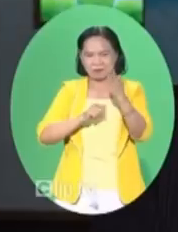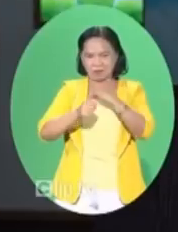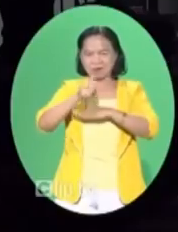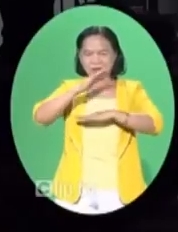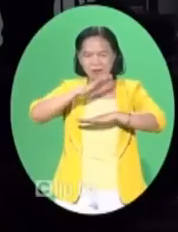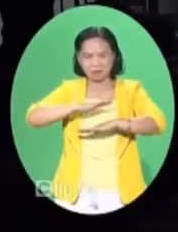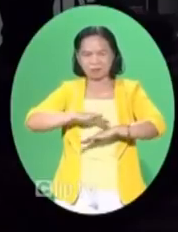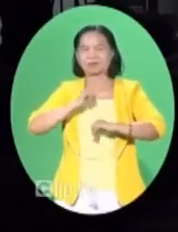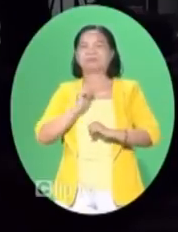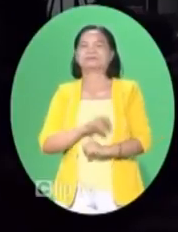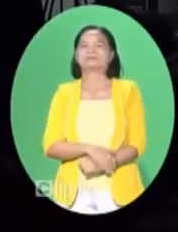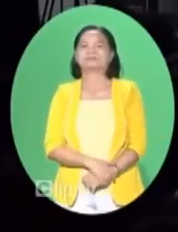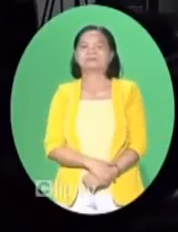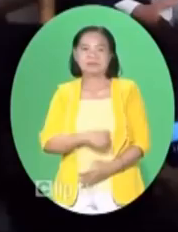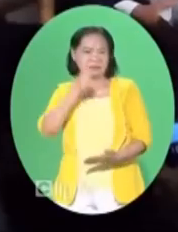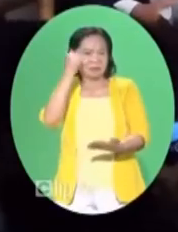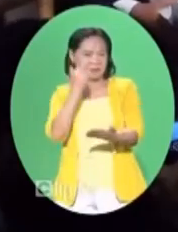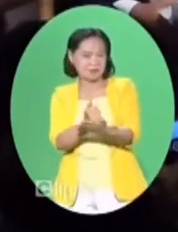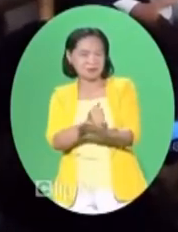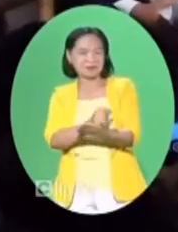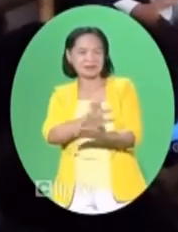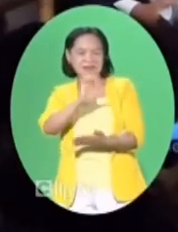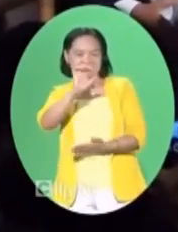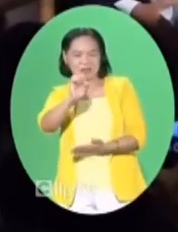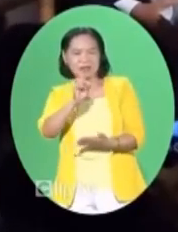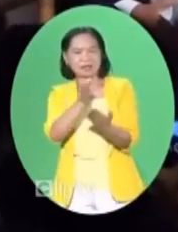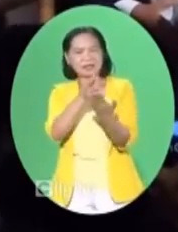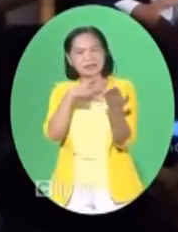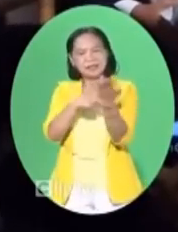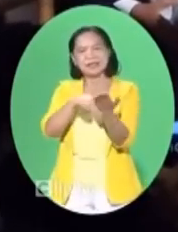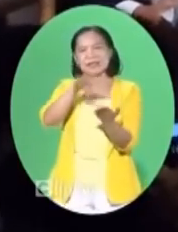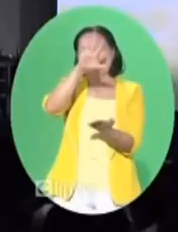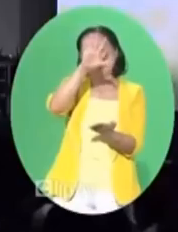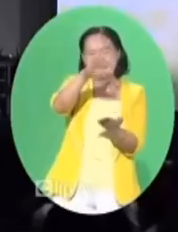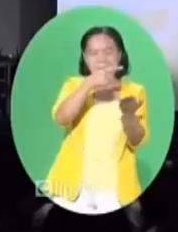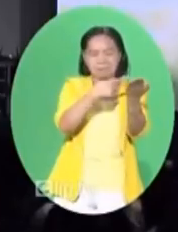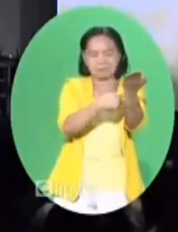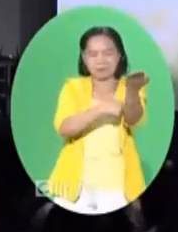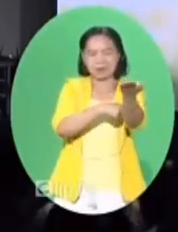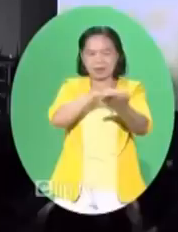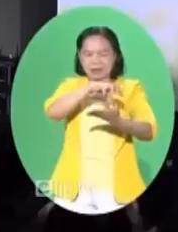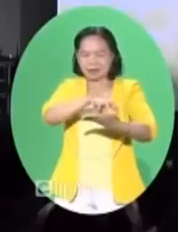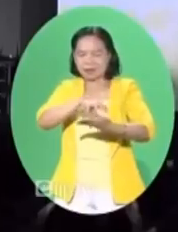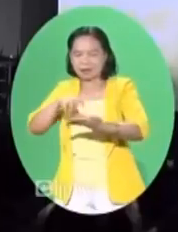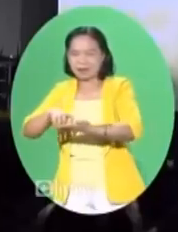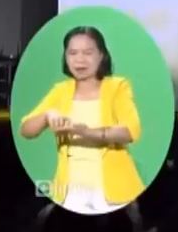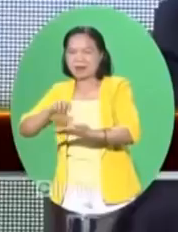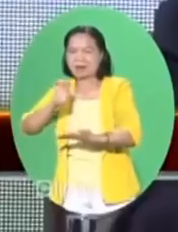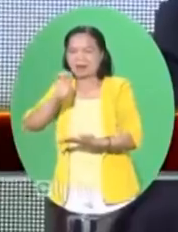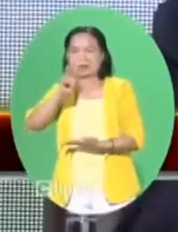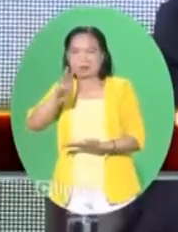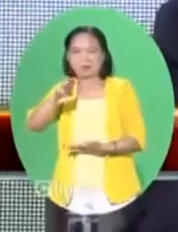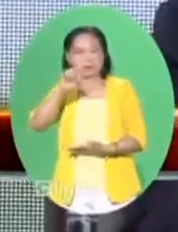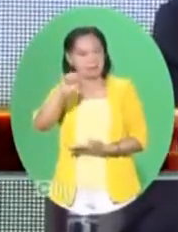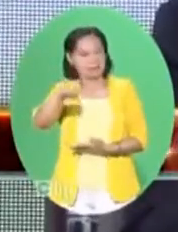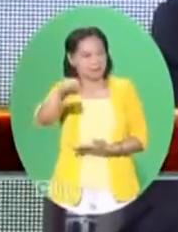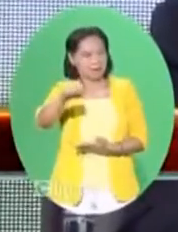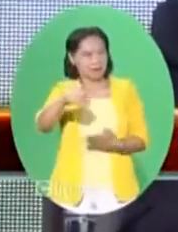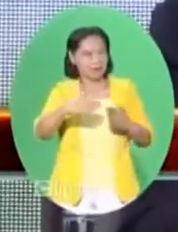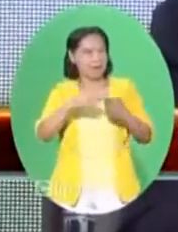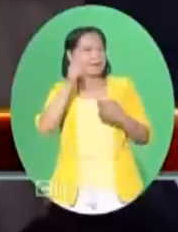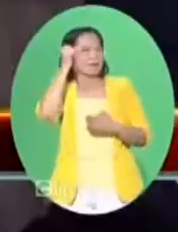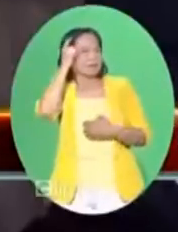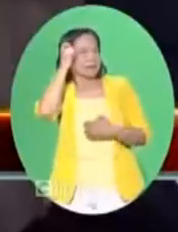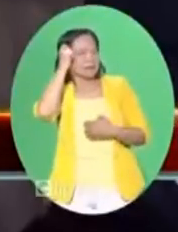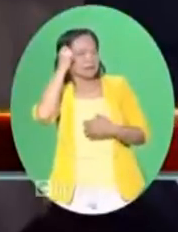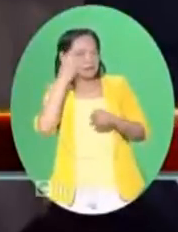dụng. Chứng nhận Safer Choice được chia thành 5 danh mục theo từng lĩnh vực, trong đó Amway được công nhận ở danh mục nhà sáng tạo, nhà